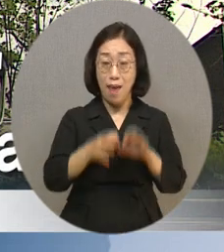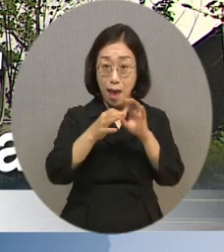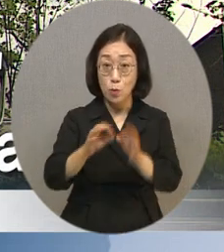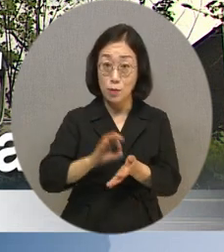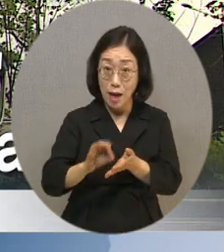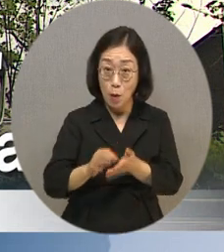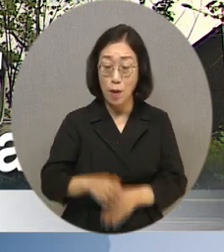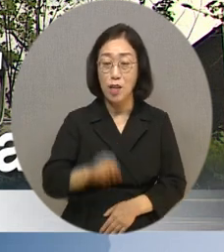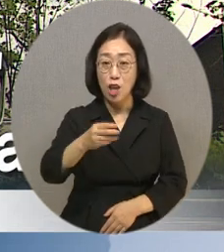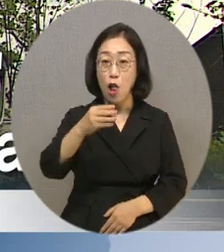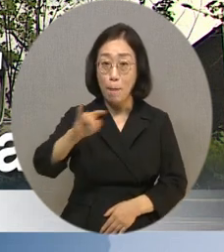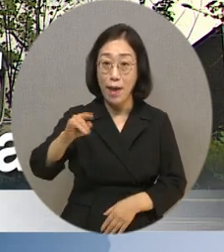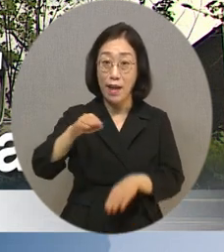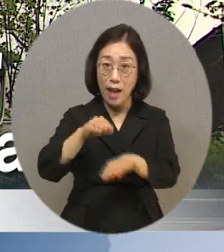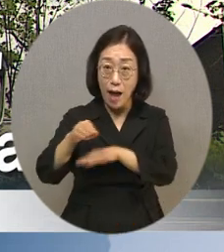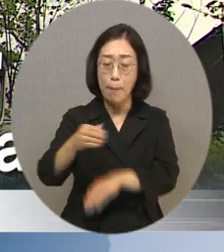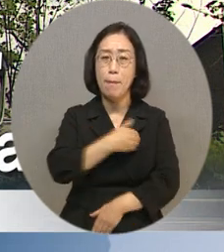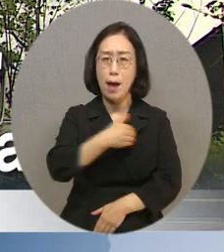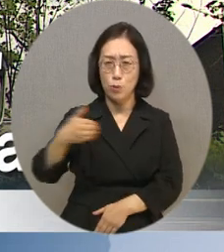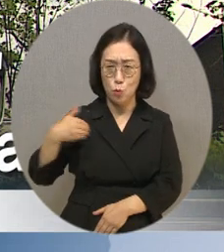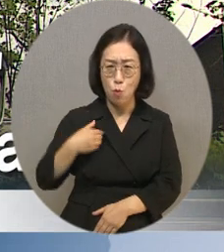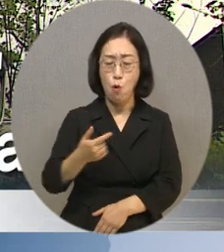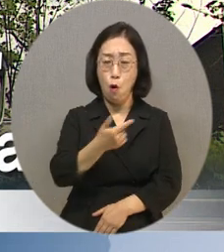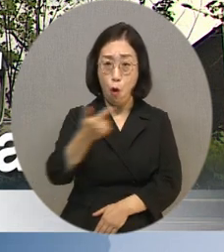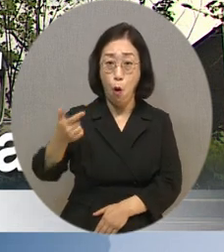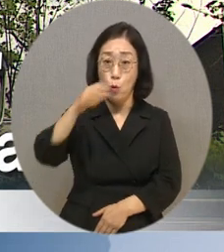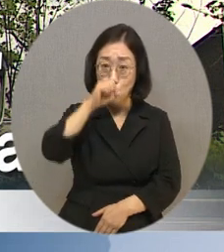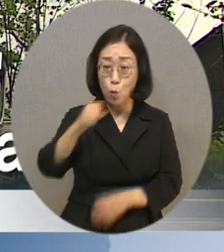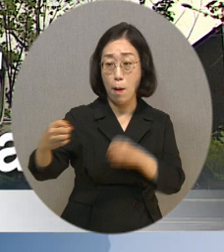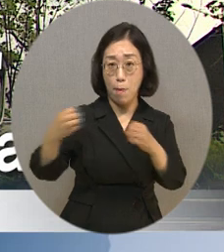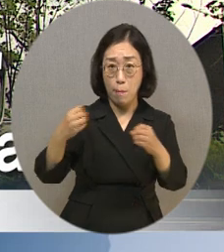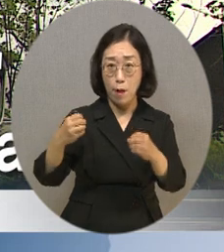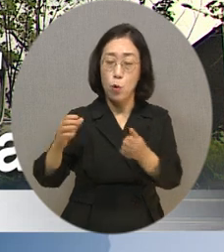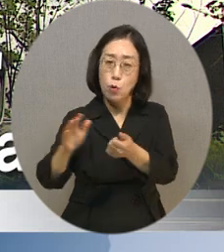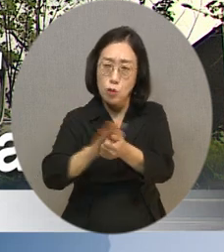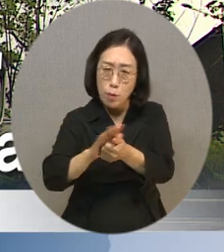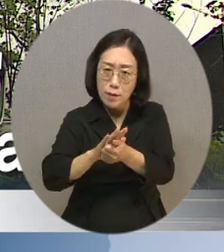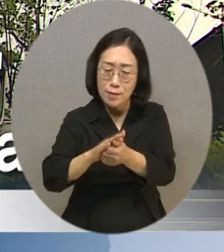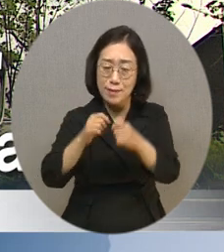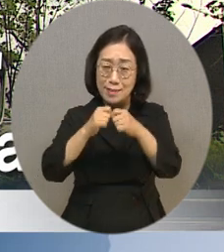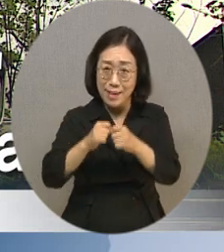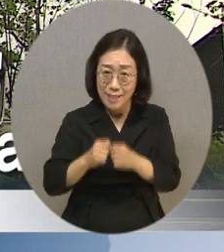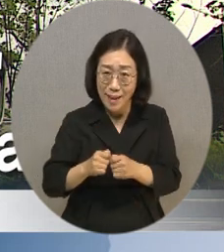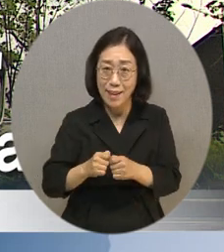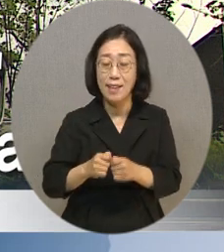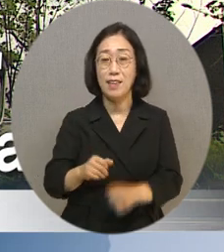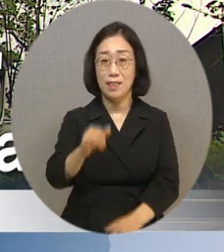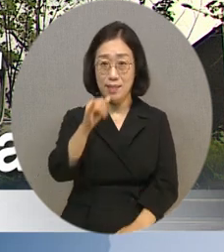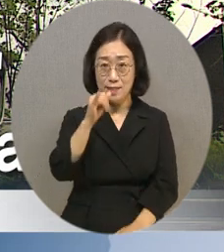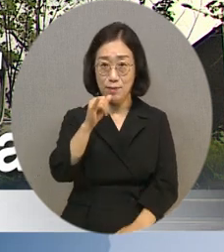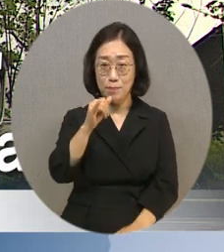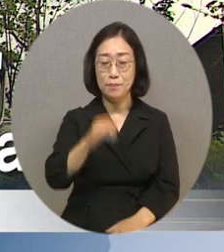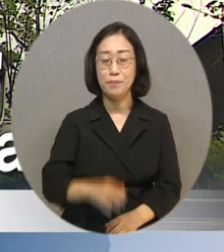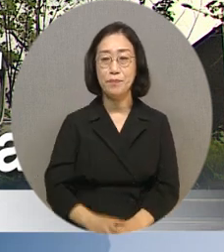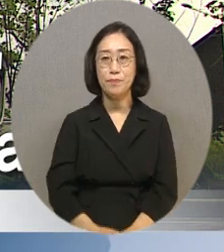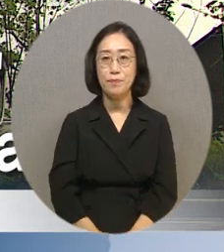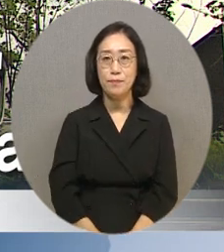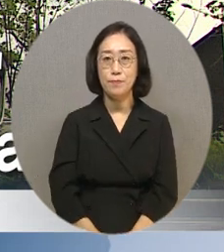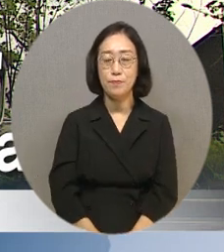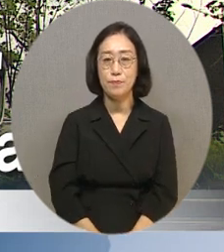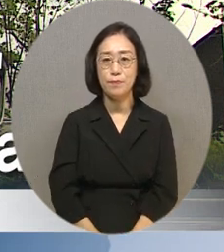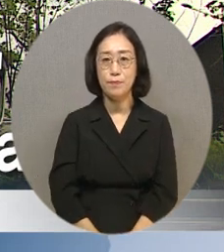공유차량 열매카의 높은 만족도만큼이나 서비스 관리도 꼼꼼히 이루어지고 있는데요. 박태진 기자가